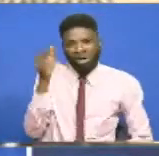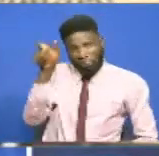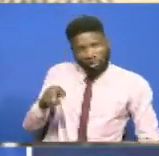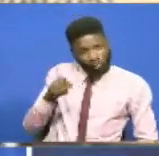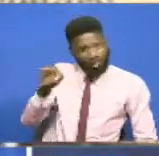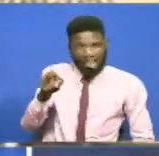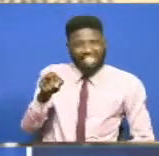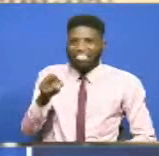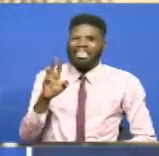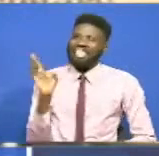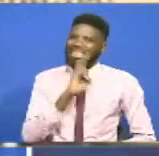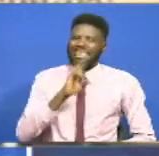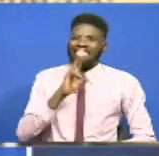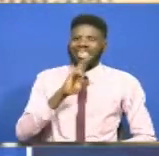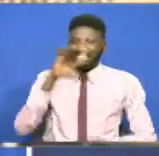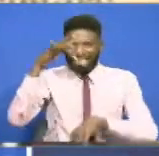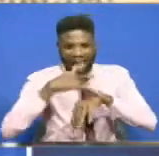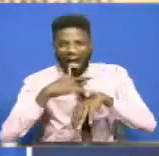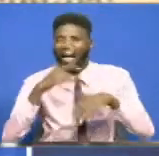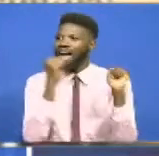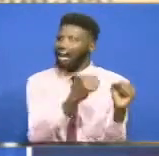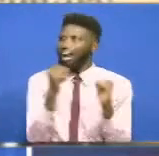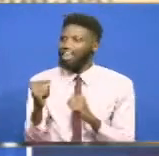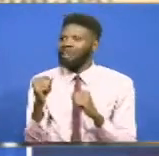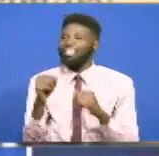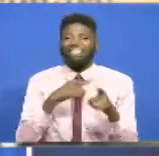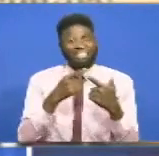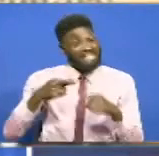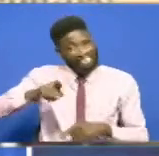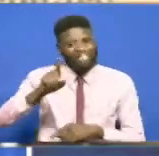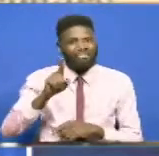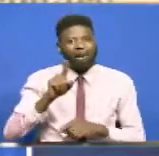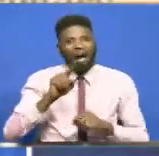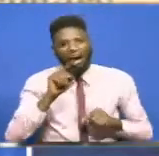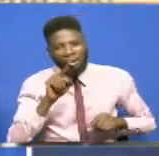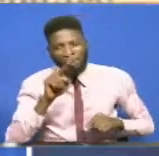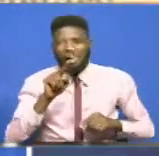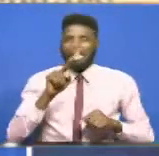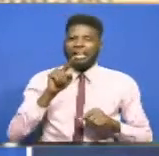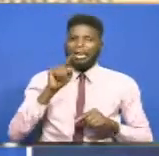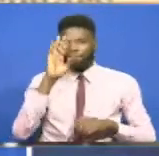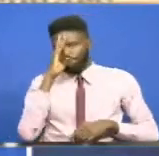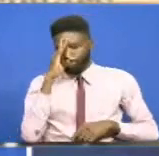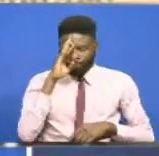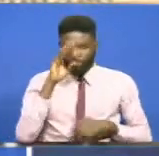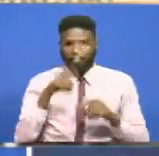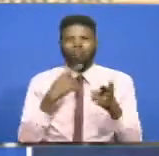on, and they will take the second thought before they make